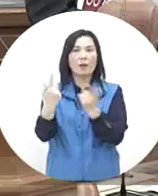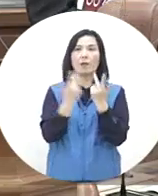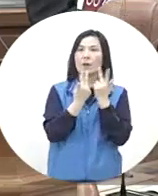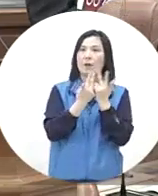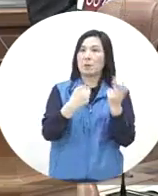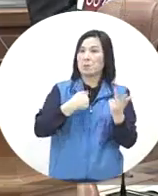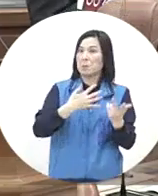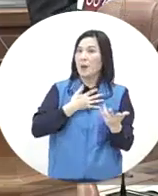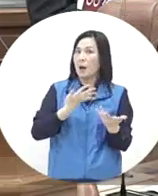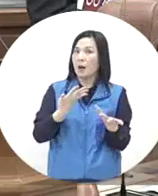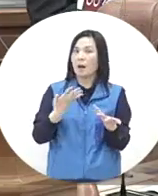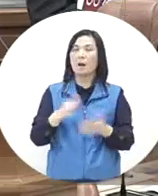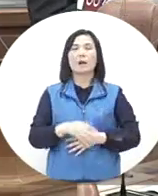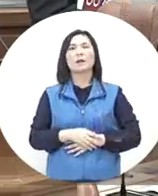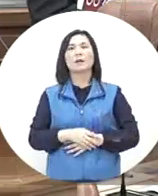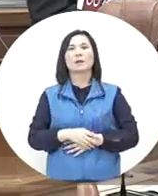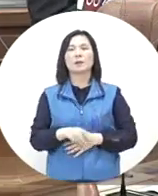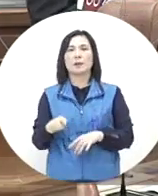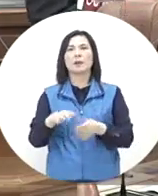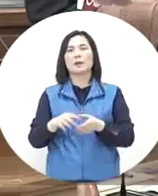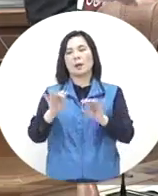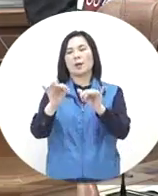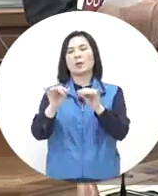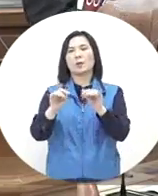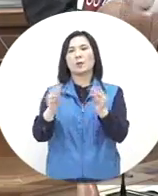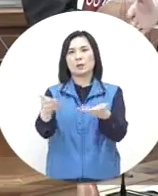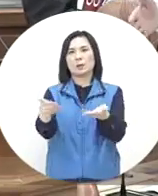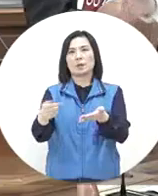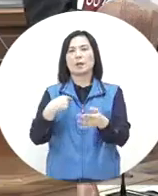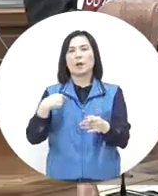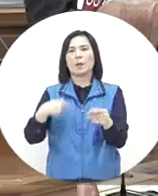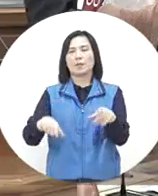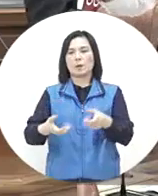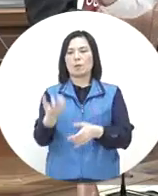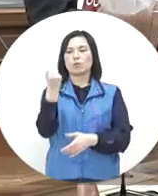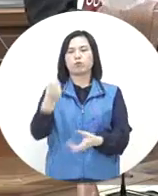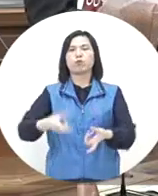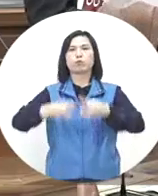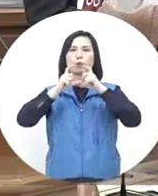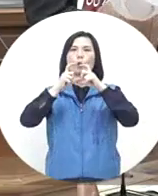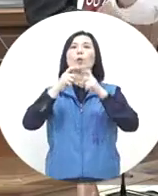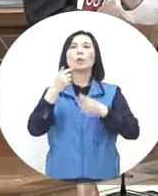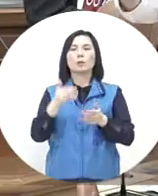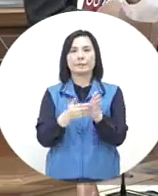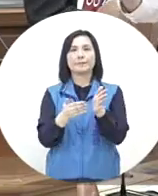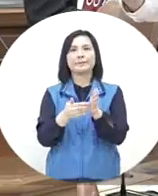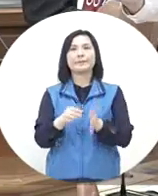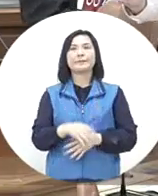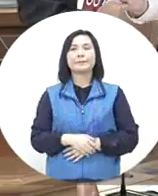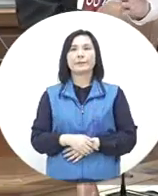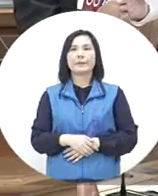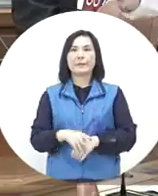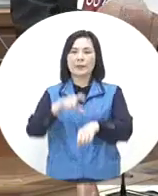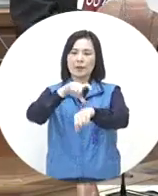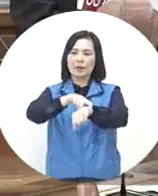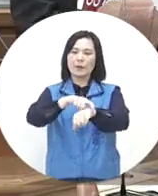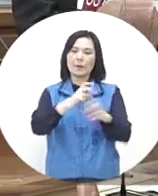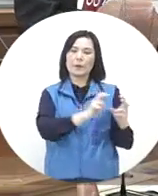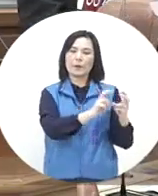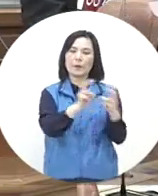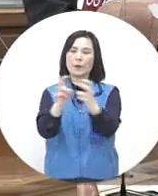应该这个权利在我们这边嘛。对，所以这个部分，我就提醒你哦，就是说我们的环状线哦，大